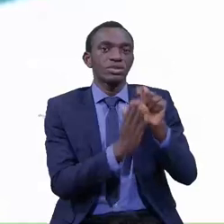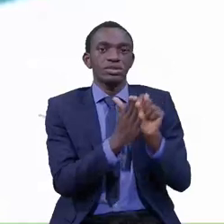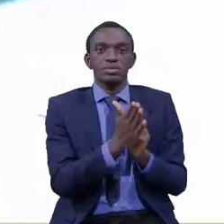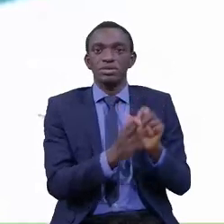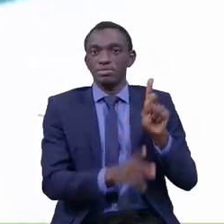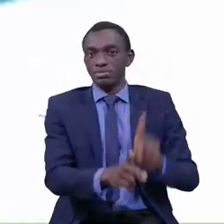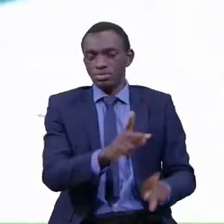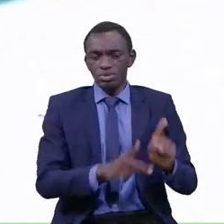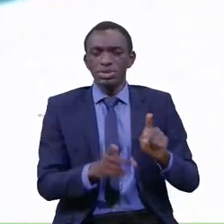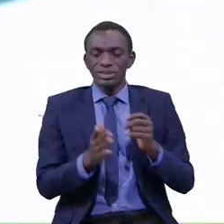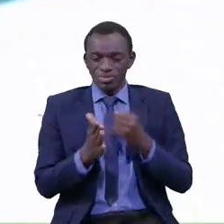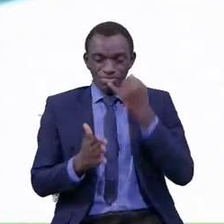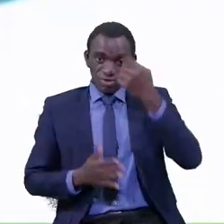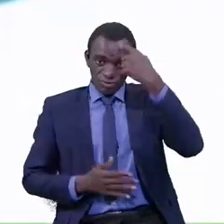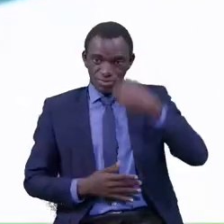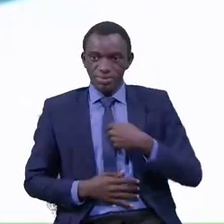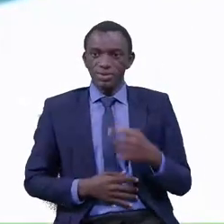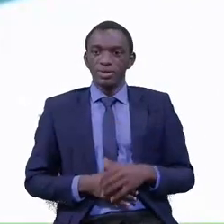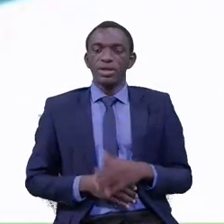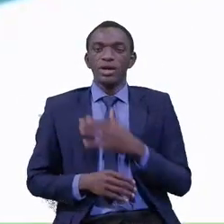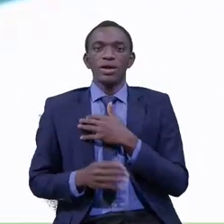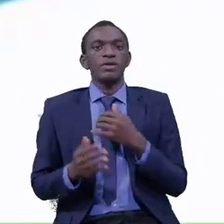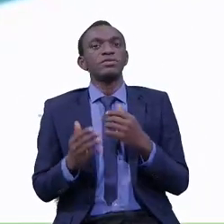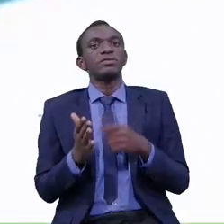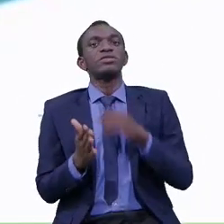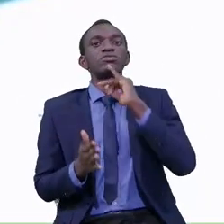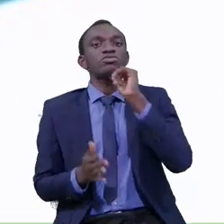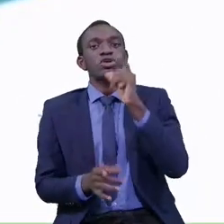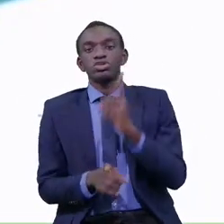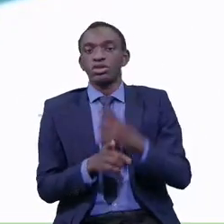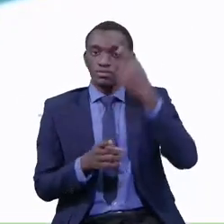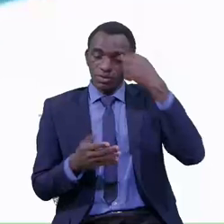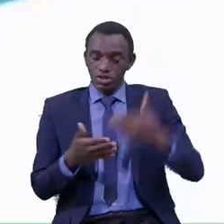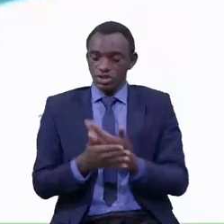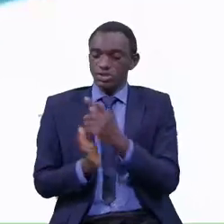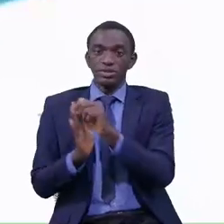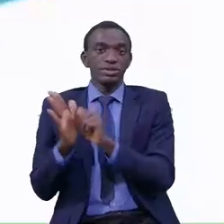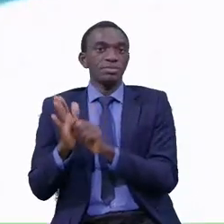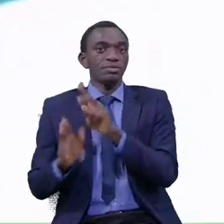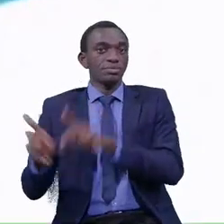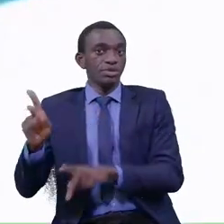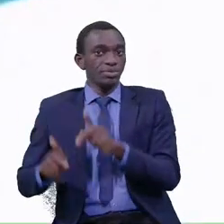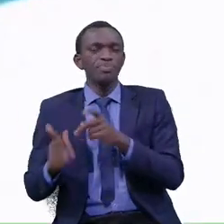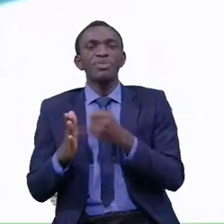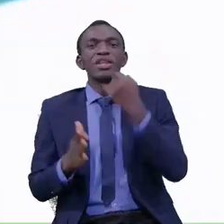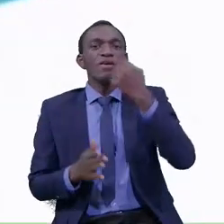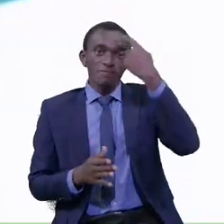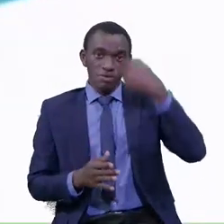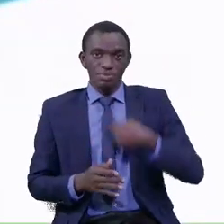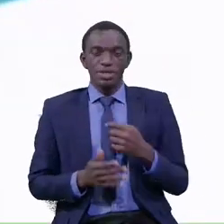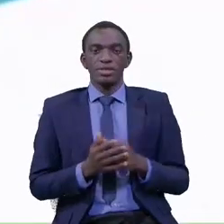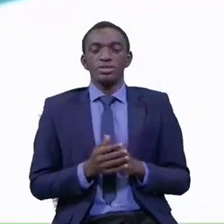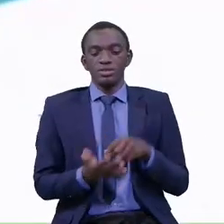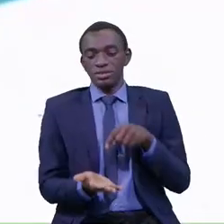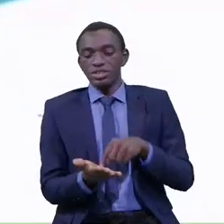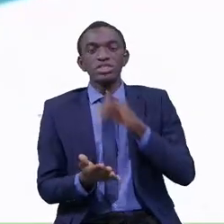moi. Et ceci n'est pas seulement pour les gens du Nouveau Testament, c'est pour moi. Ceci n'est pas